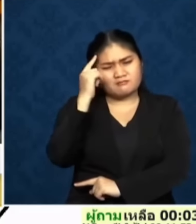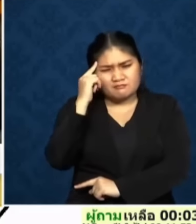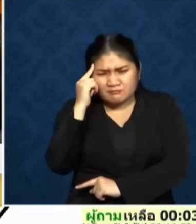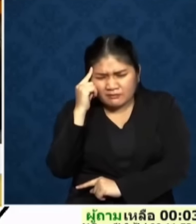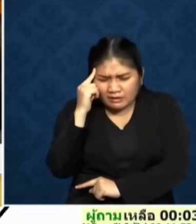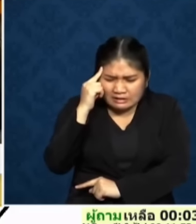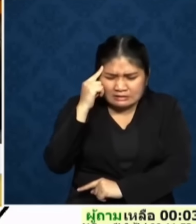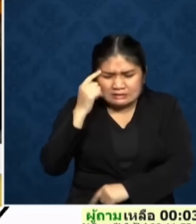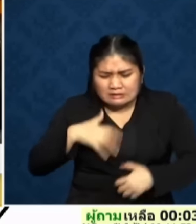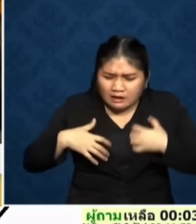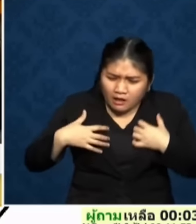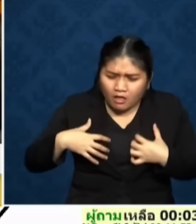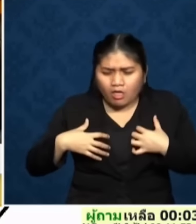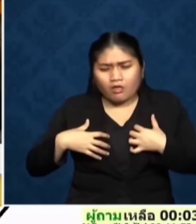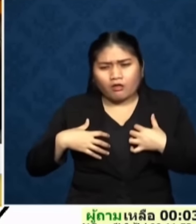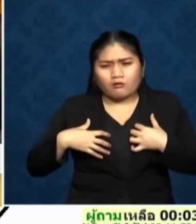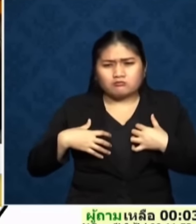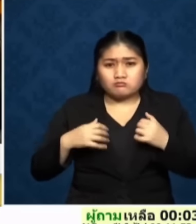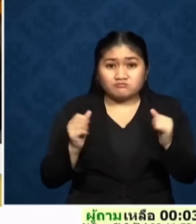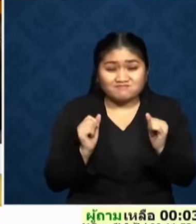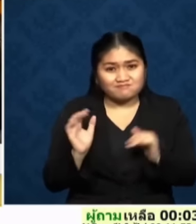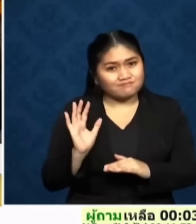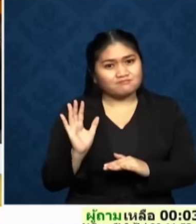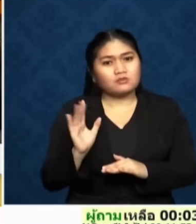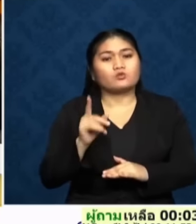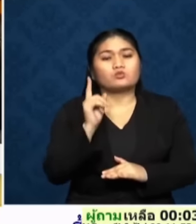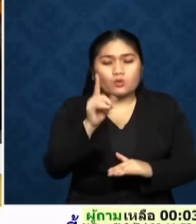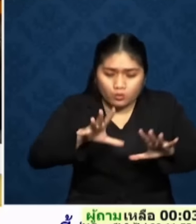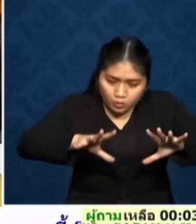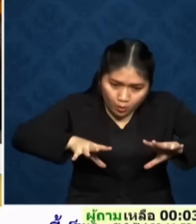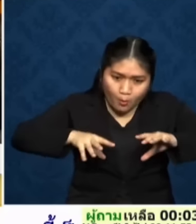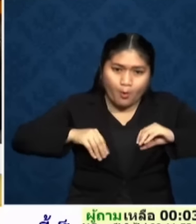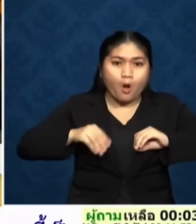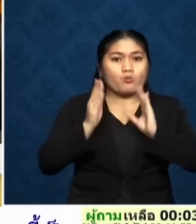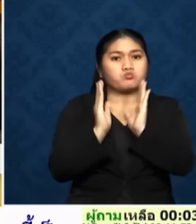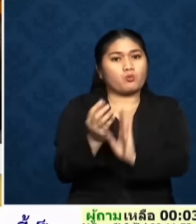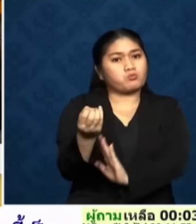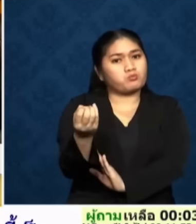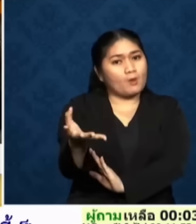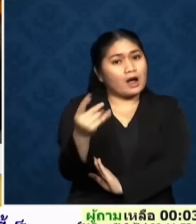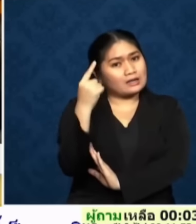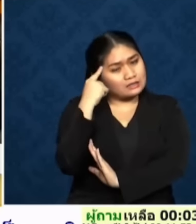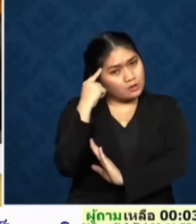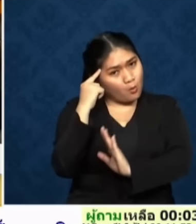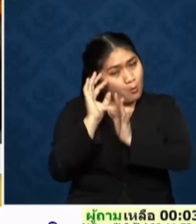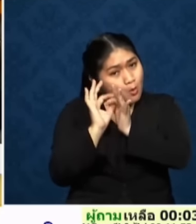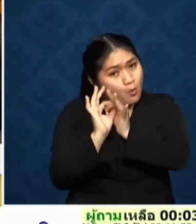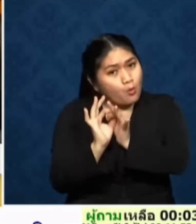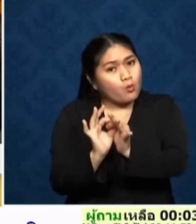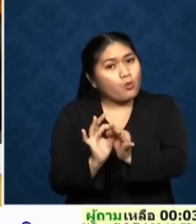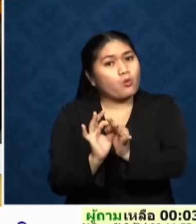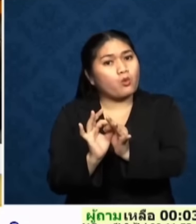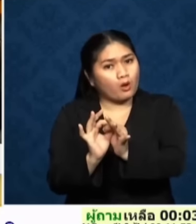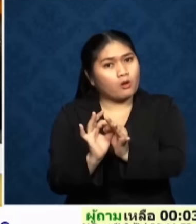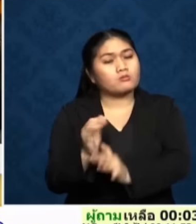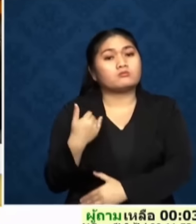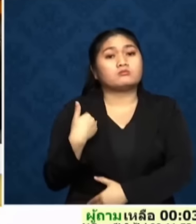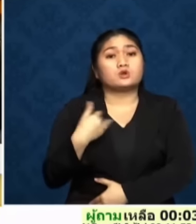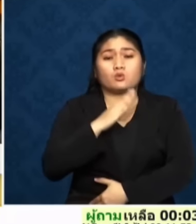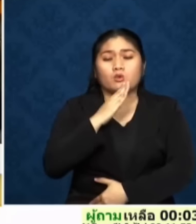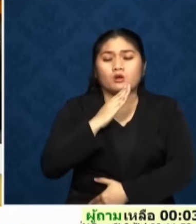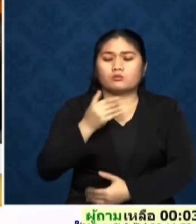เรื่องนี้แล้วเรายอมรับว่ามีคนอีกส่วนใหญ่ของประเทศเขาเป็นห่วงและกังวลใจเรื่องนี้ถ้าเราปล่อยข้าม